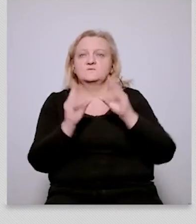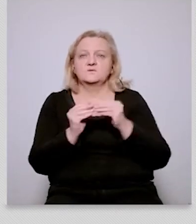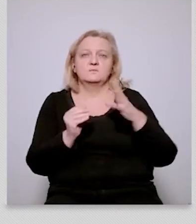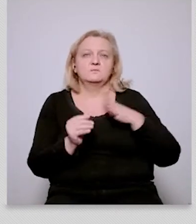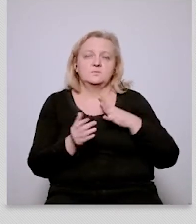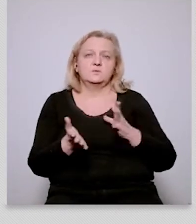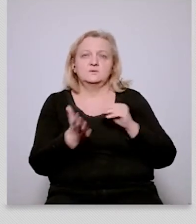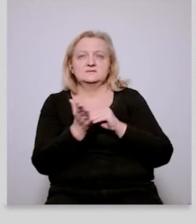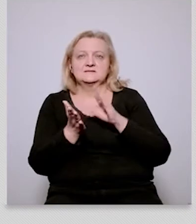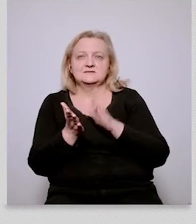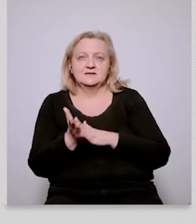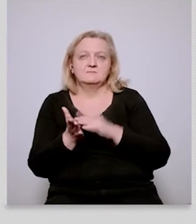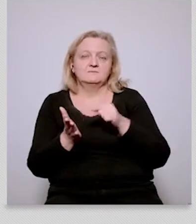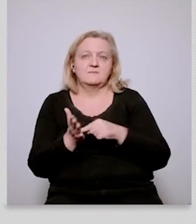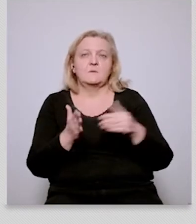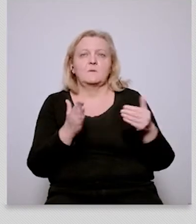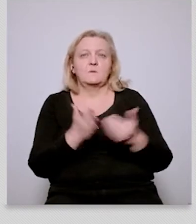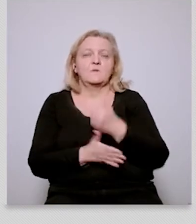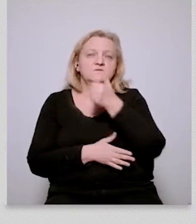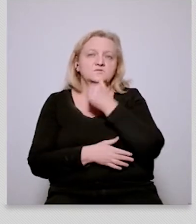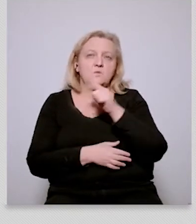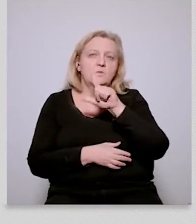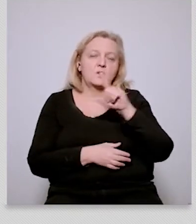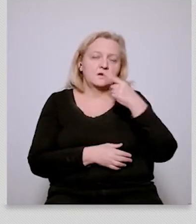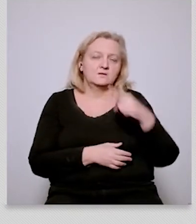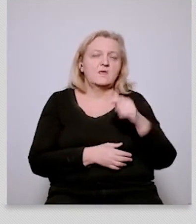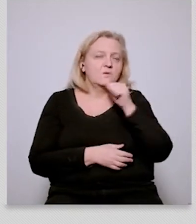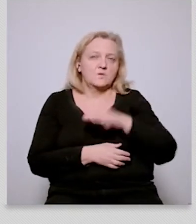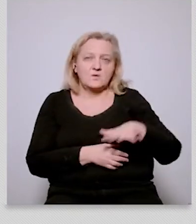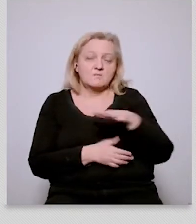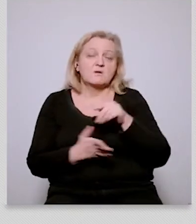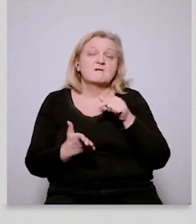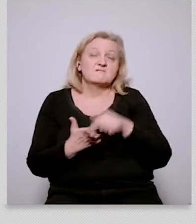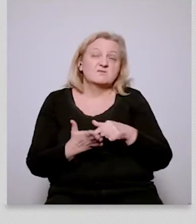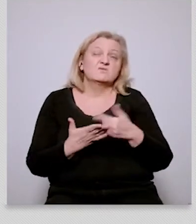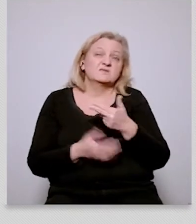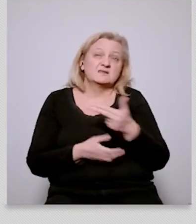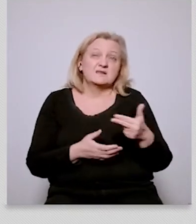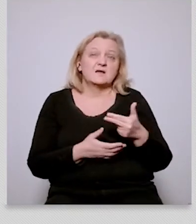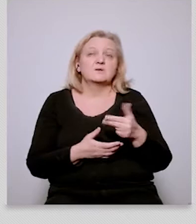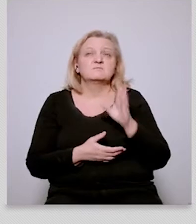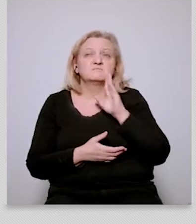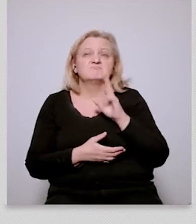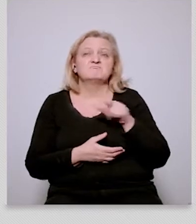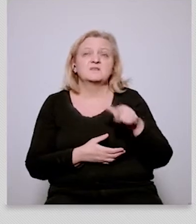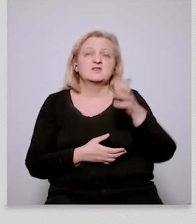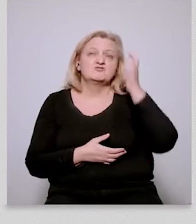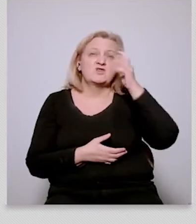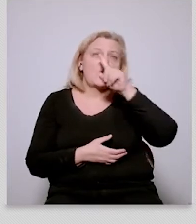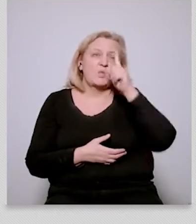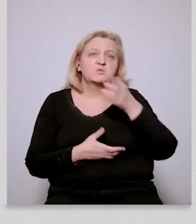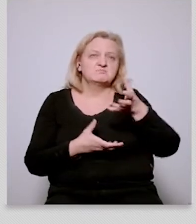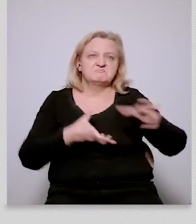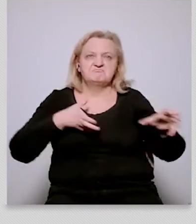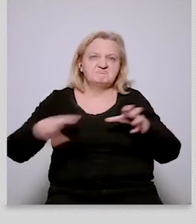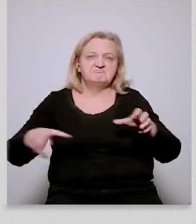ujęte w Nowym Zielonym Ładzie Europejskim i to jest temat który dzieli też polskie społeczeństwo wydaje